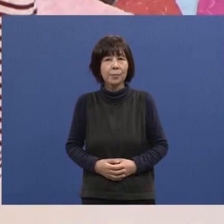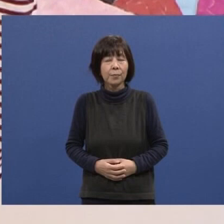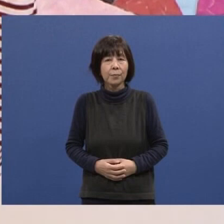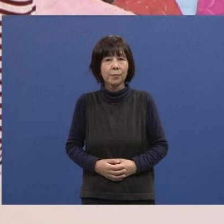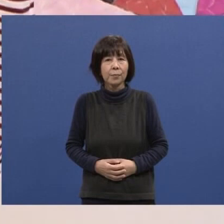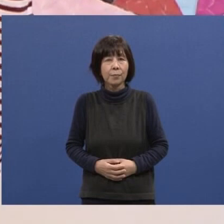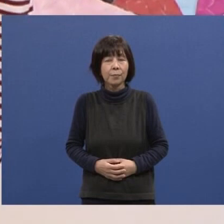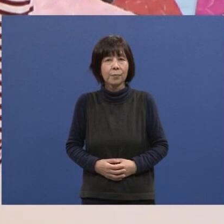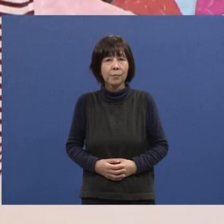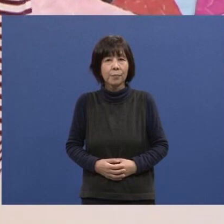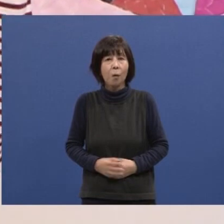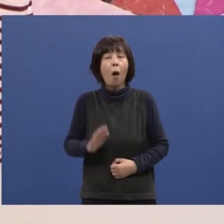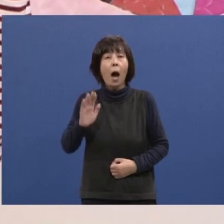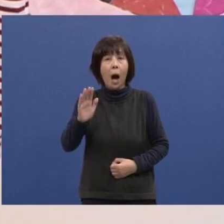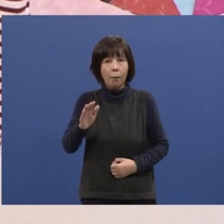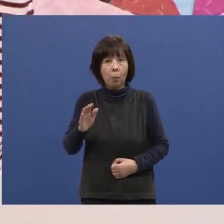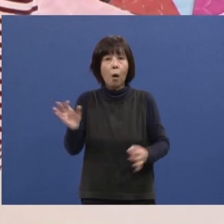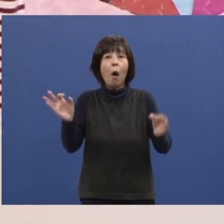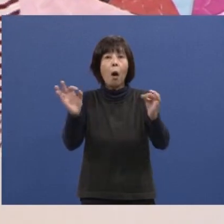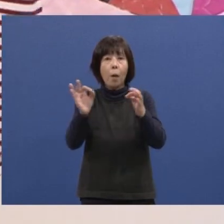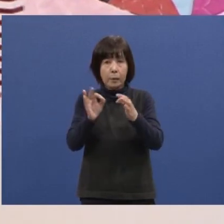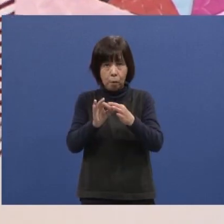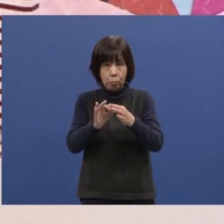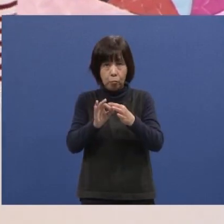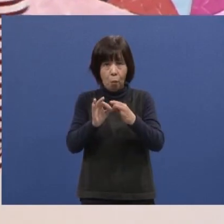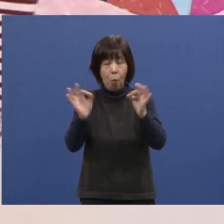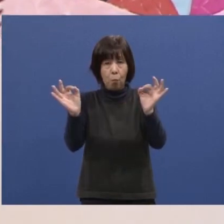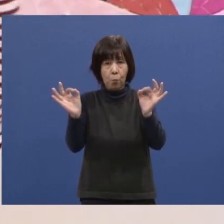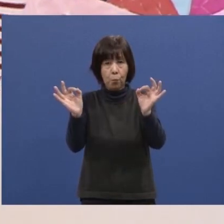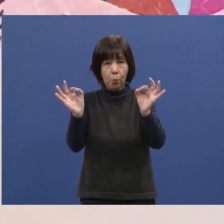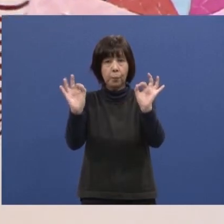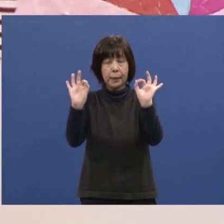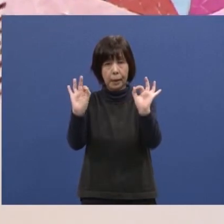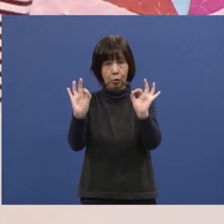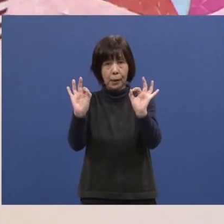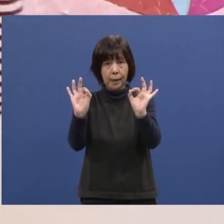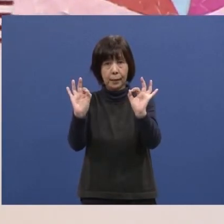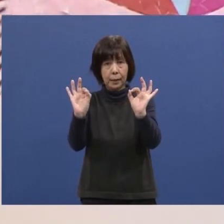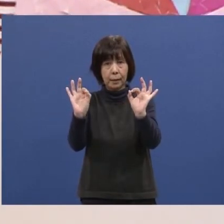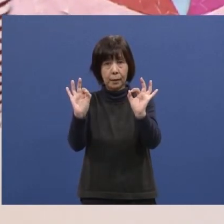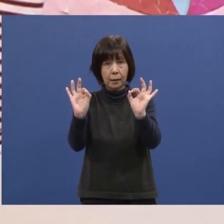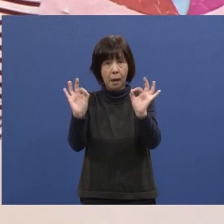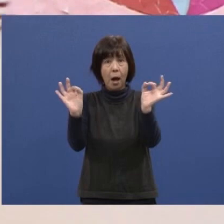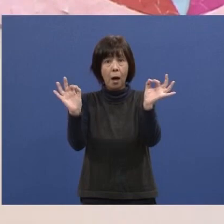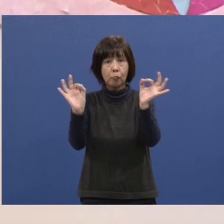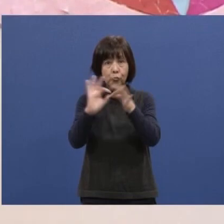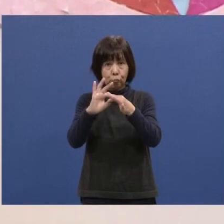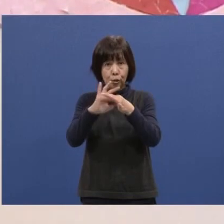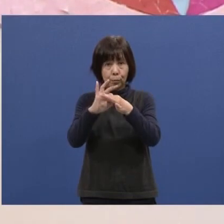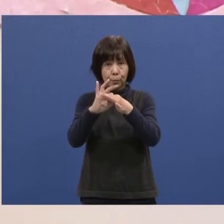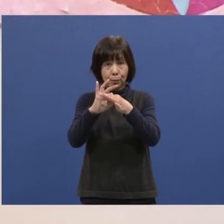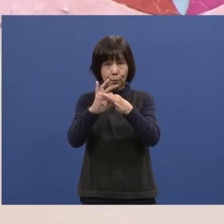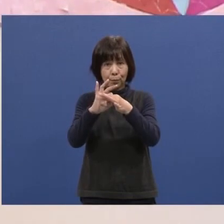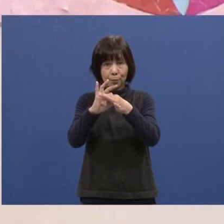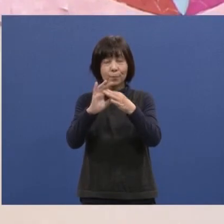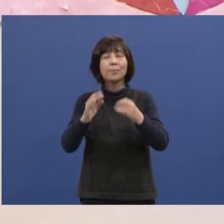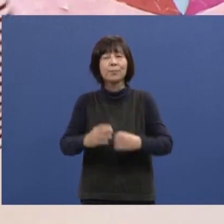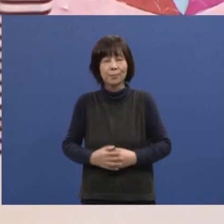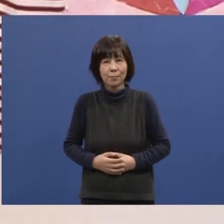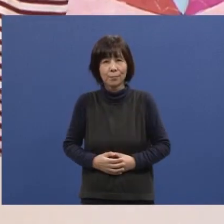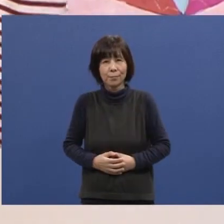両手を揺らした後、手を合わせると次の瞬間、右手と左手の指の輪が絡まってしまいます